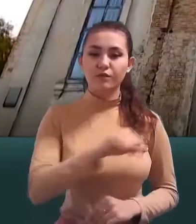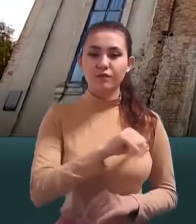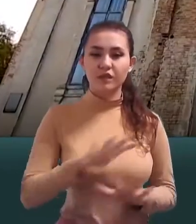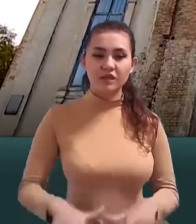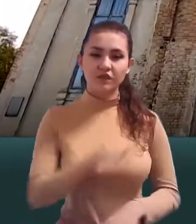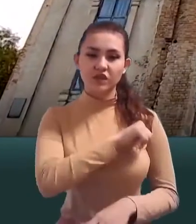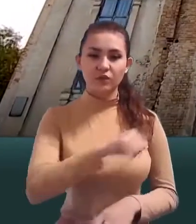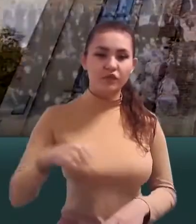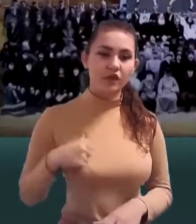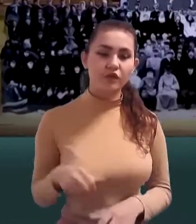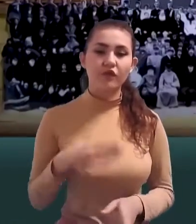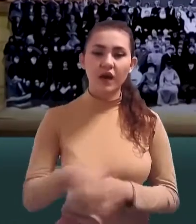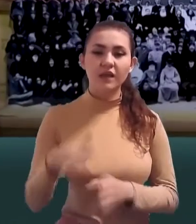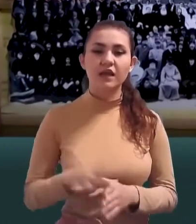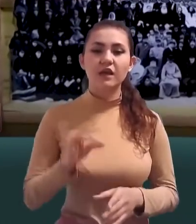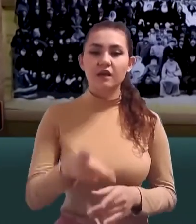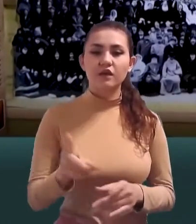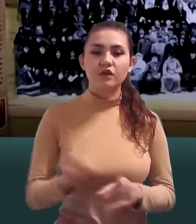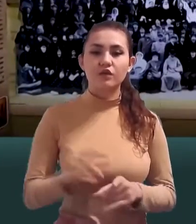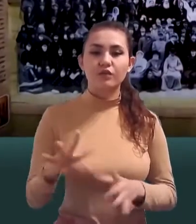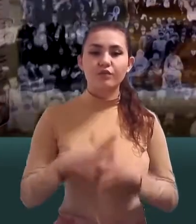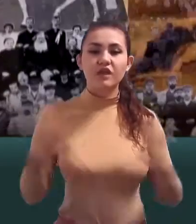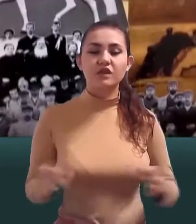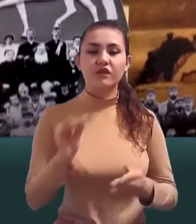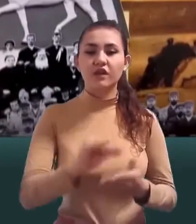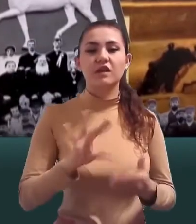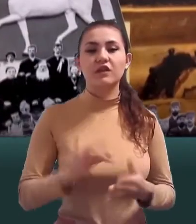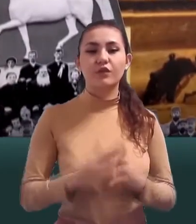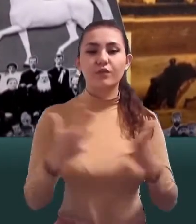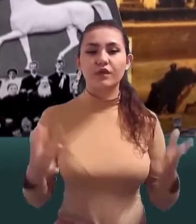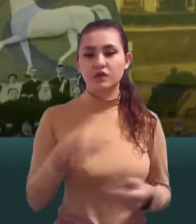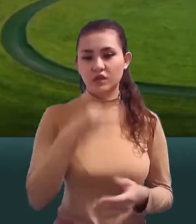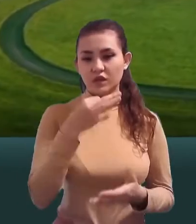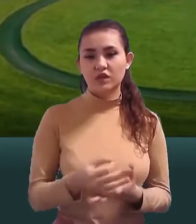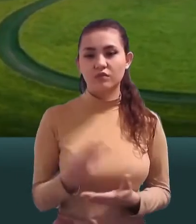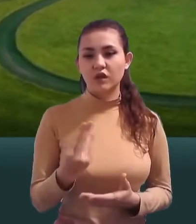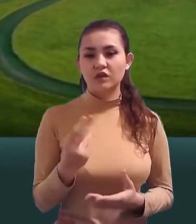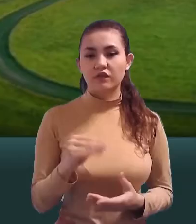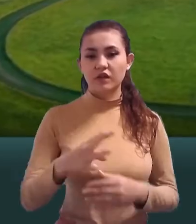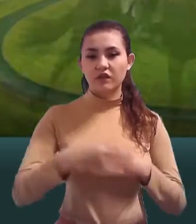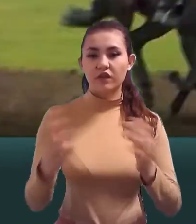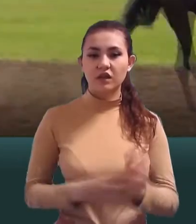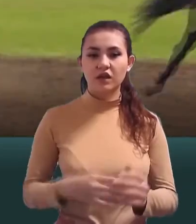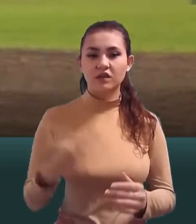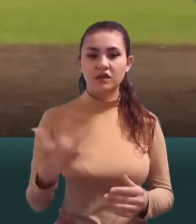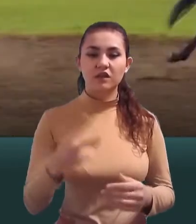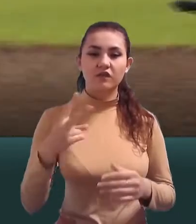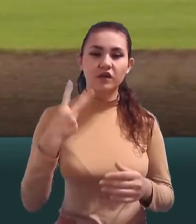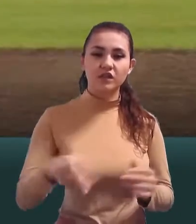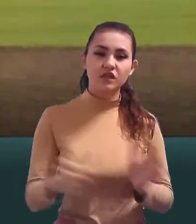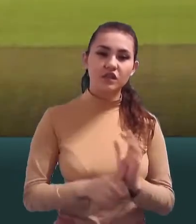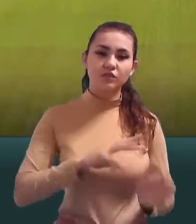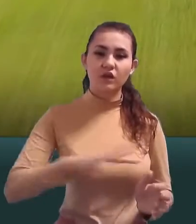громади почали більше вкладати. І це не просто більше, а, ну, скажу дві цифри. 19-й 326 мільйонів,